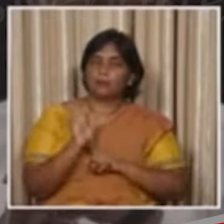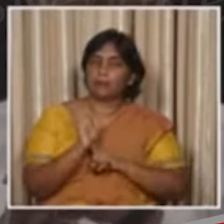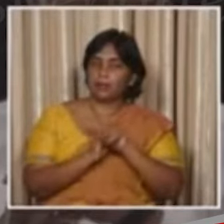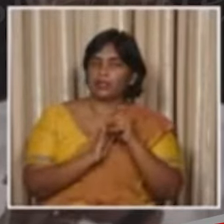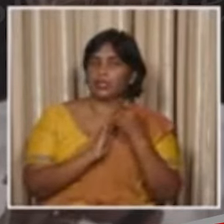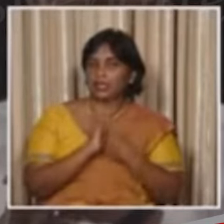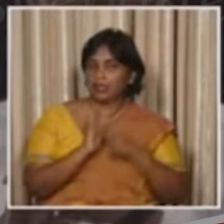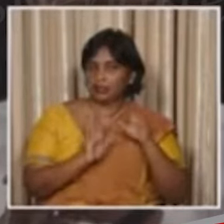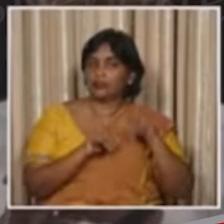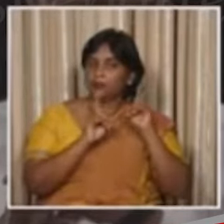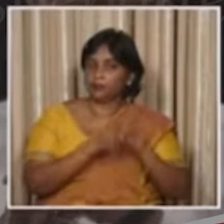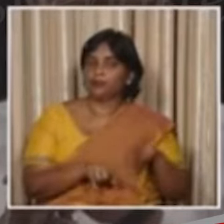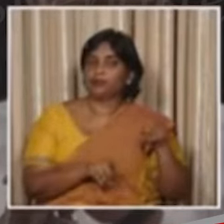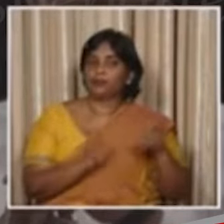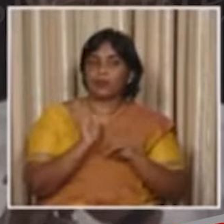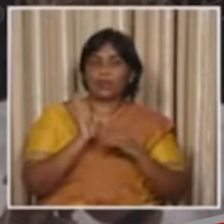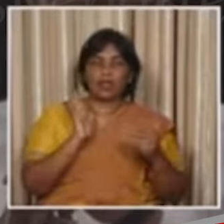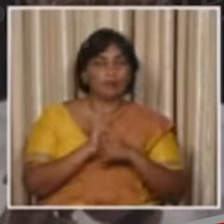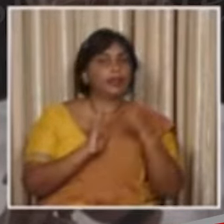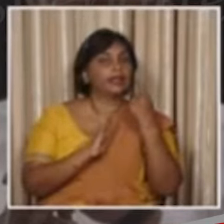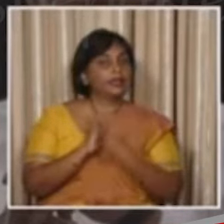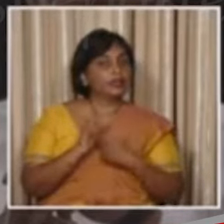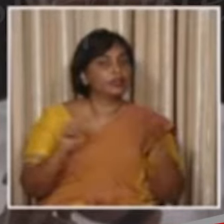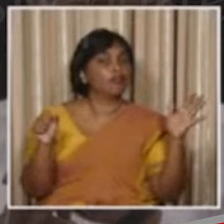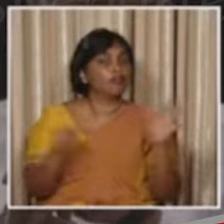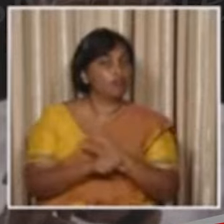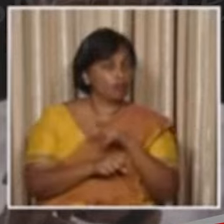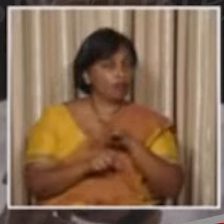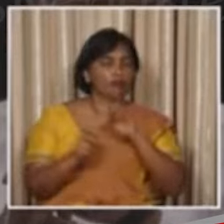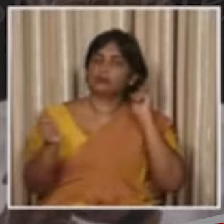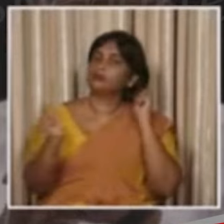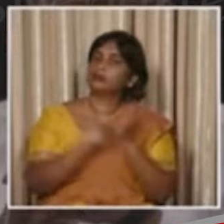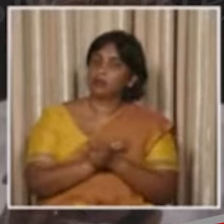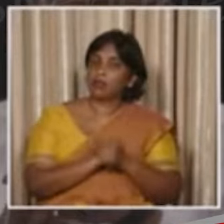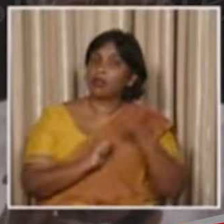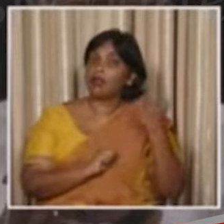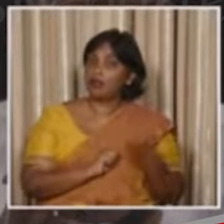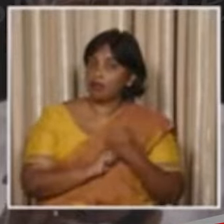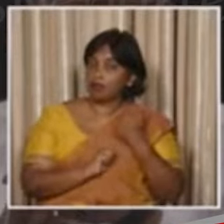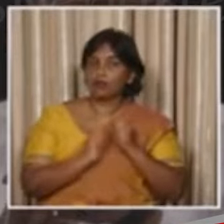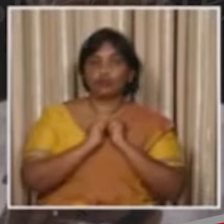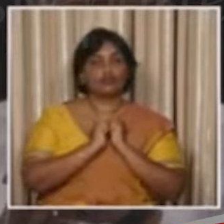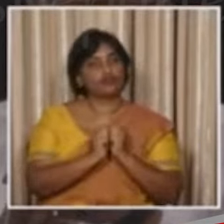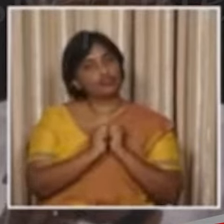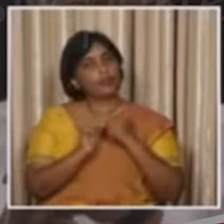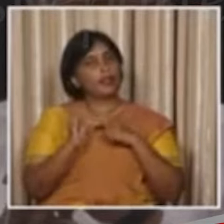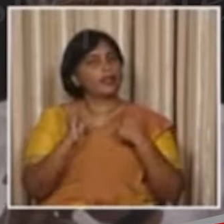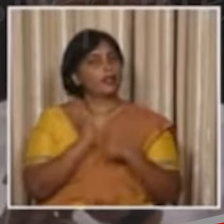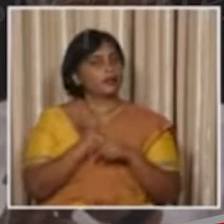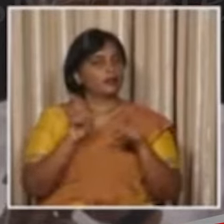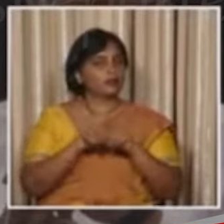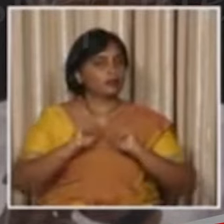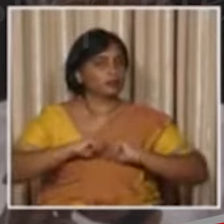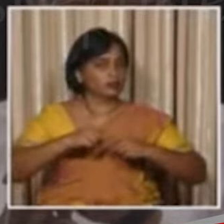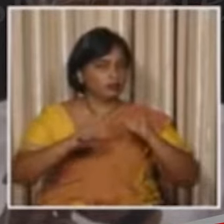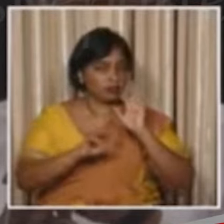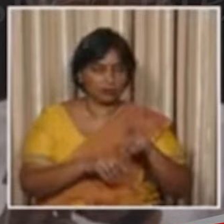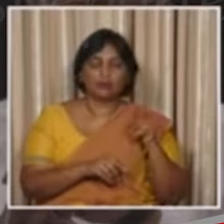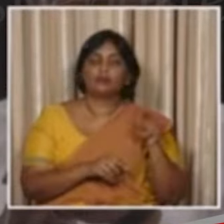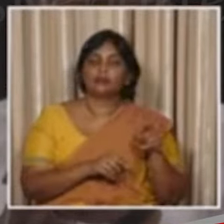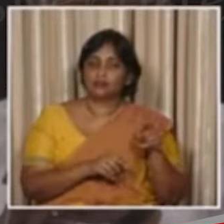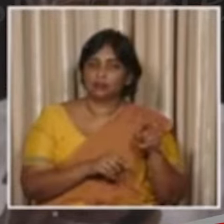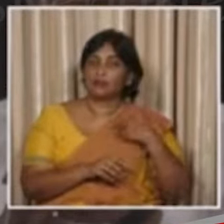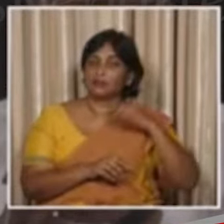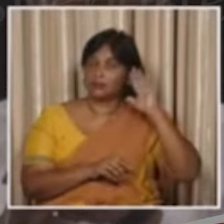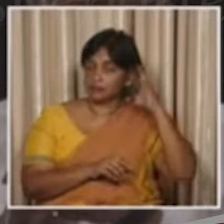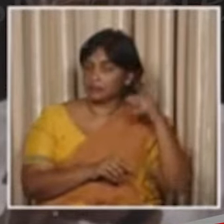නීතියක් තියෙන. ඒ නිසාම තමයි මේ කම්කරු නීතිය සම්පූර්ණ වශයෙන්ම වෙනස් කරලා අලුත් රැකී රක්ෂා පනතක් විදියට ගෙනෙන්න අපි කටයුතු සූදානම් කරලා තියෙන.